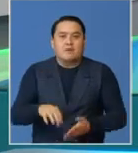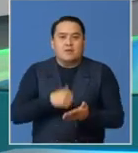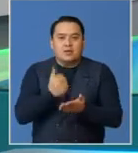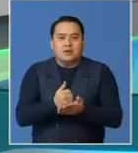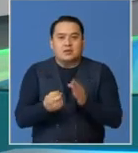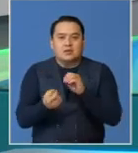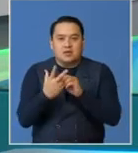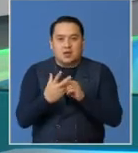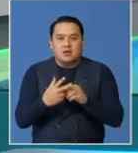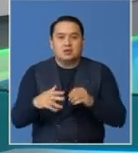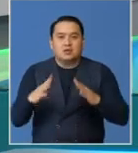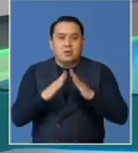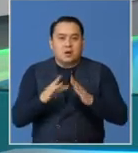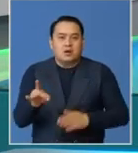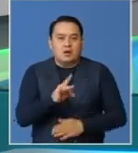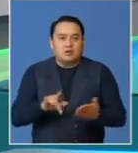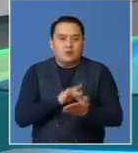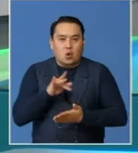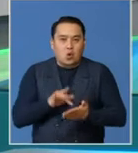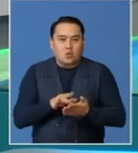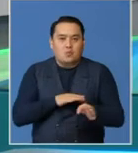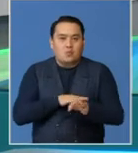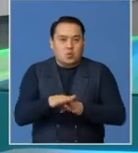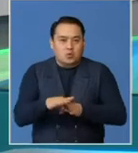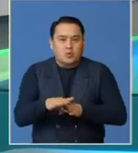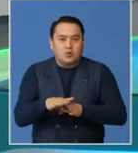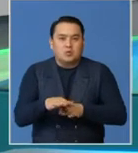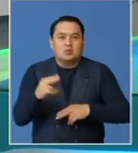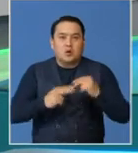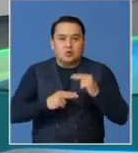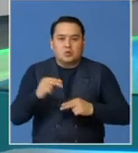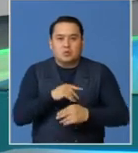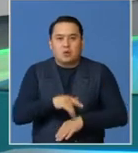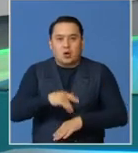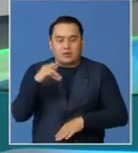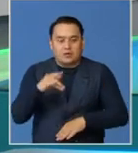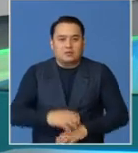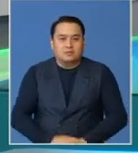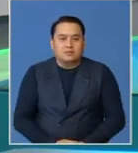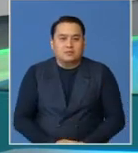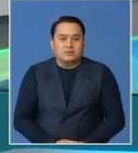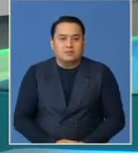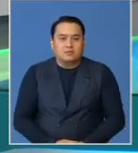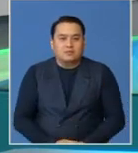определенных 13 жилых массивах в районах и городах региона уже полным ходом идет строительство многоквартирных